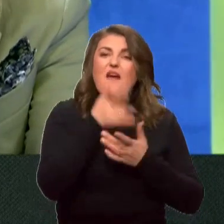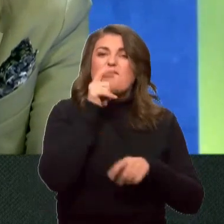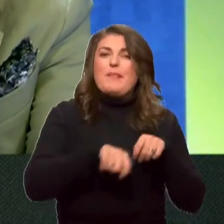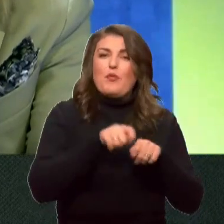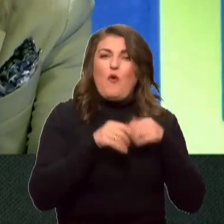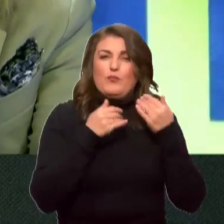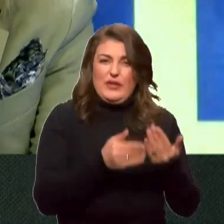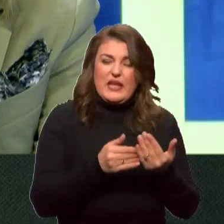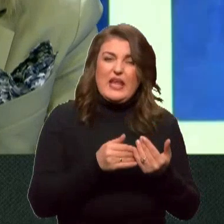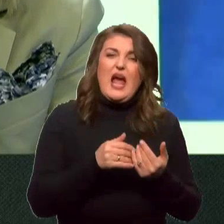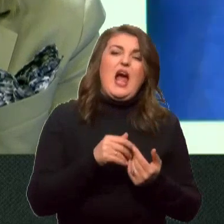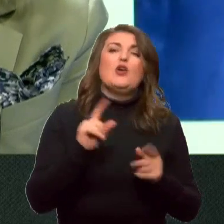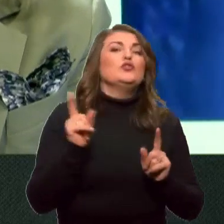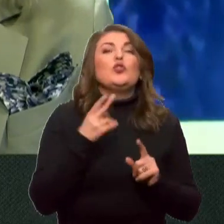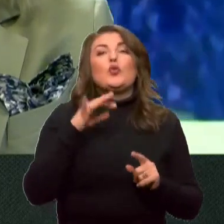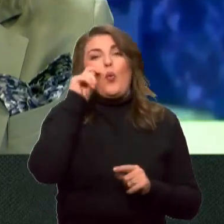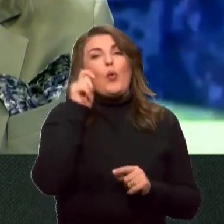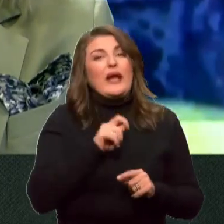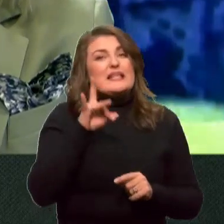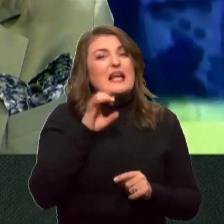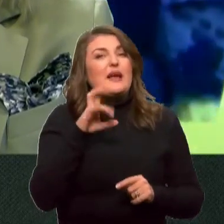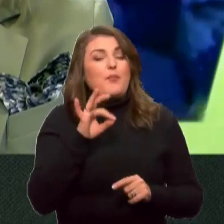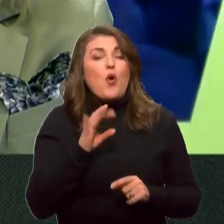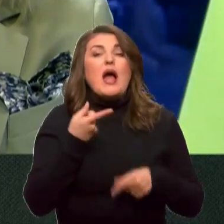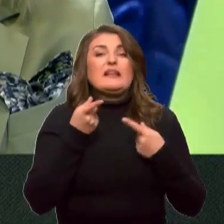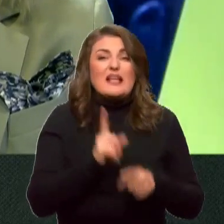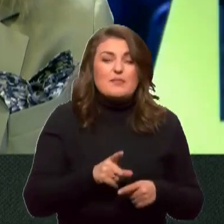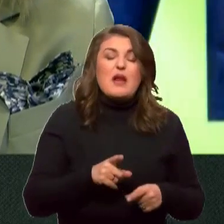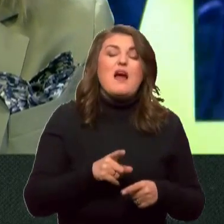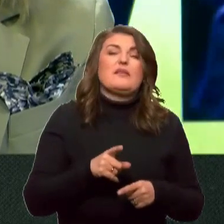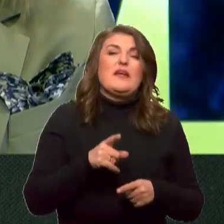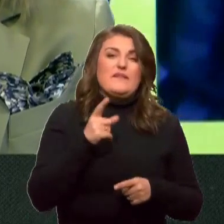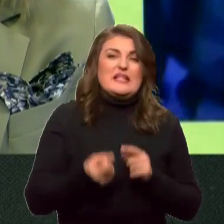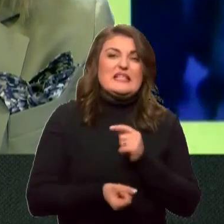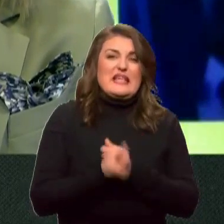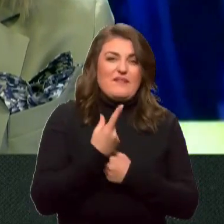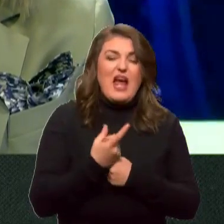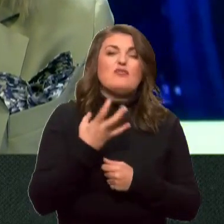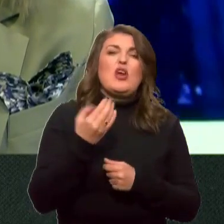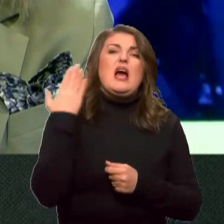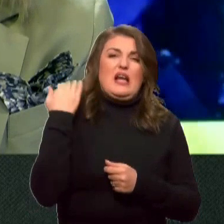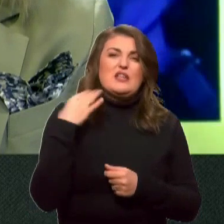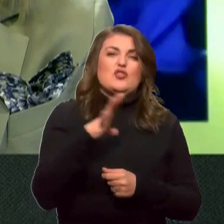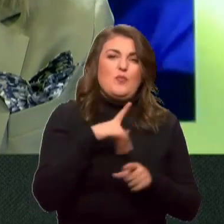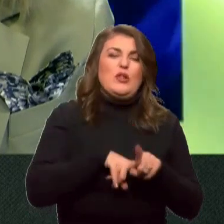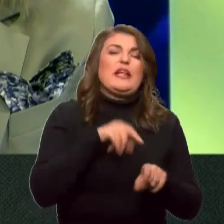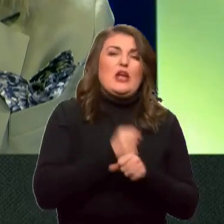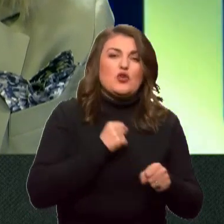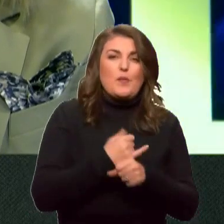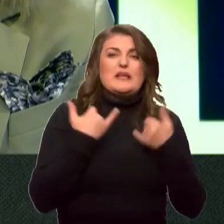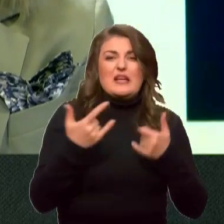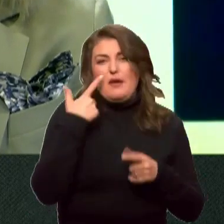них боєм. От щодо українського РЕБу, то насправді він з'являється і раніше були розробки.